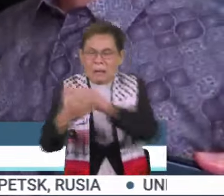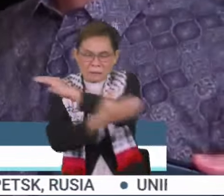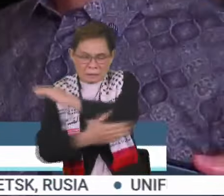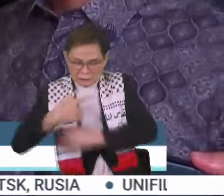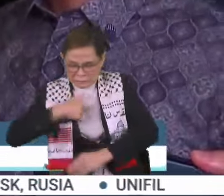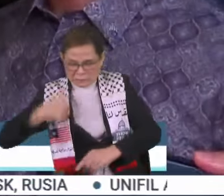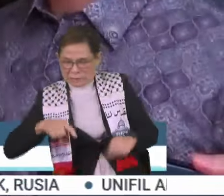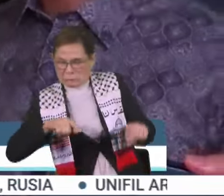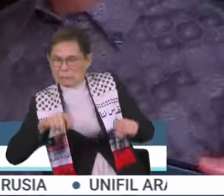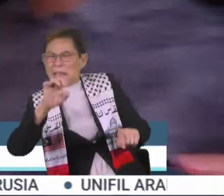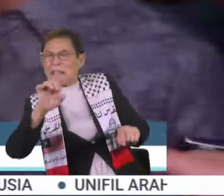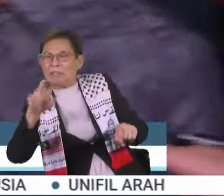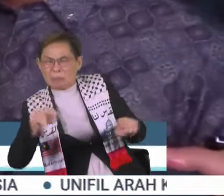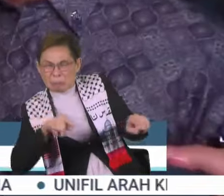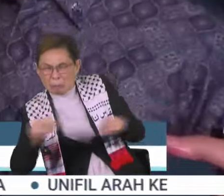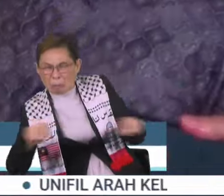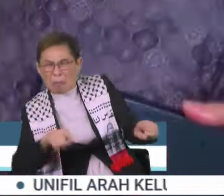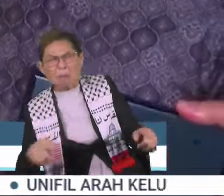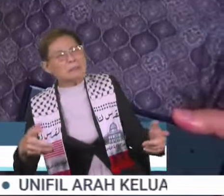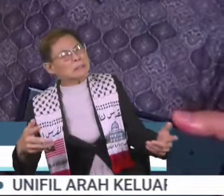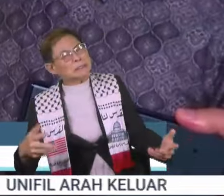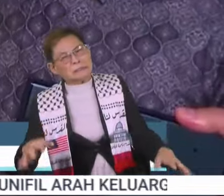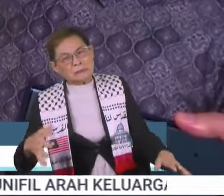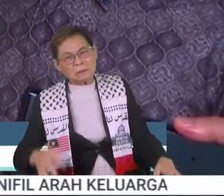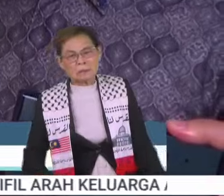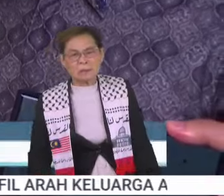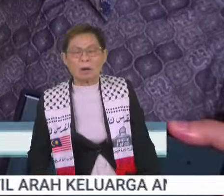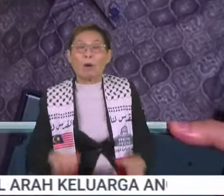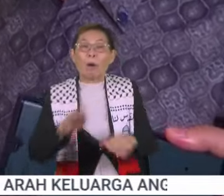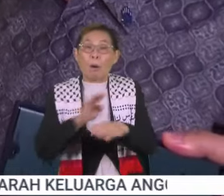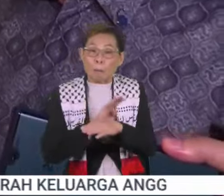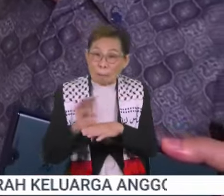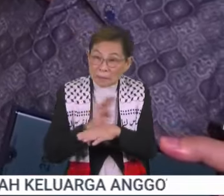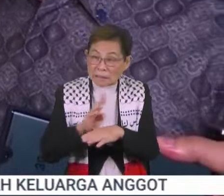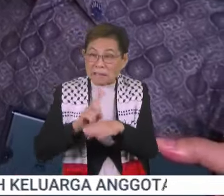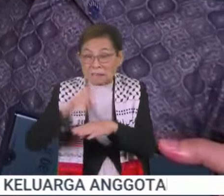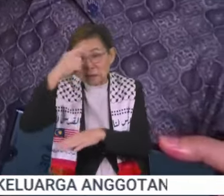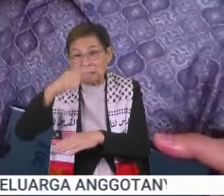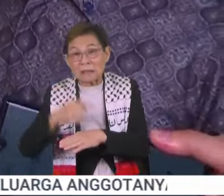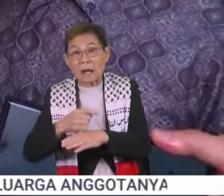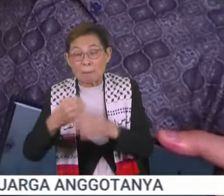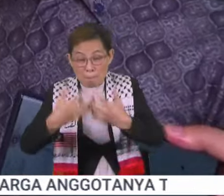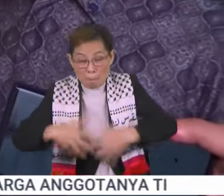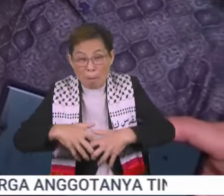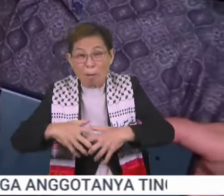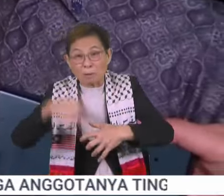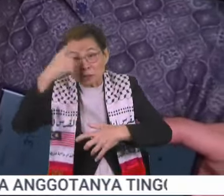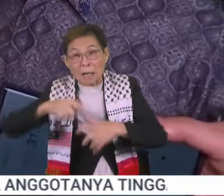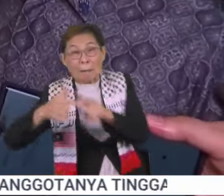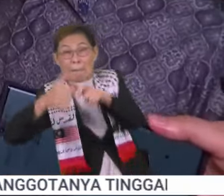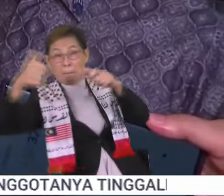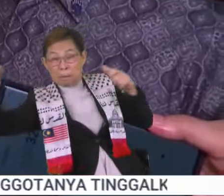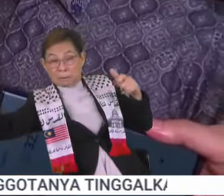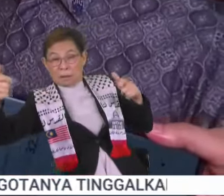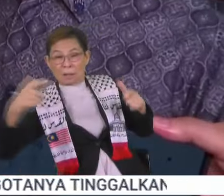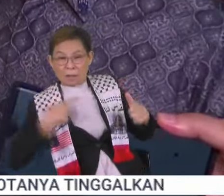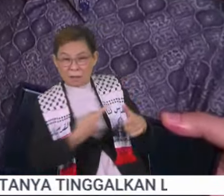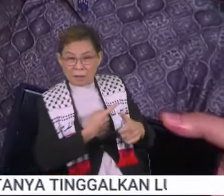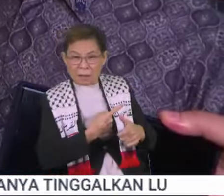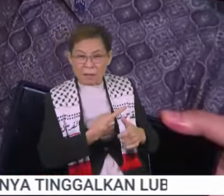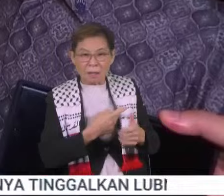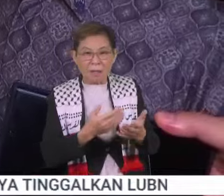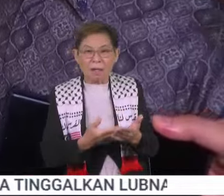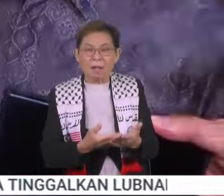Jadi operasi dari Thailand itu besar. Kita baru nak mula. Jadi itu kita dah dapat keterangan langsung bukan daripada